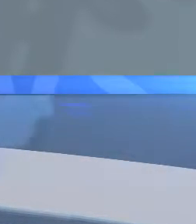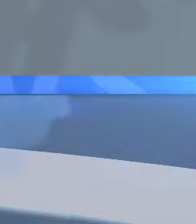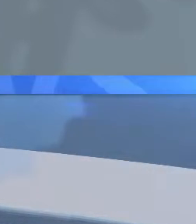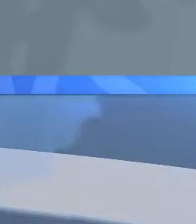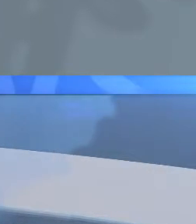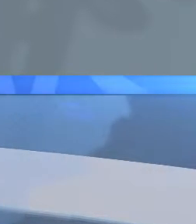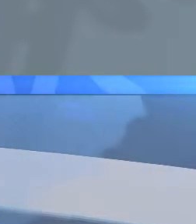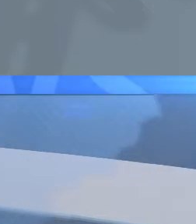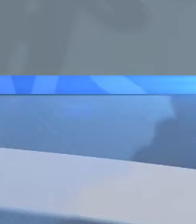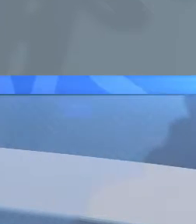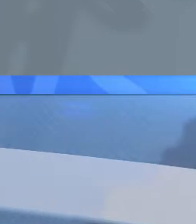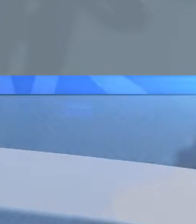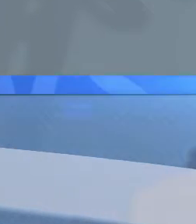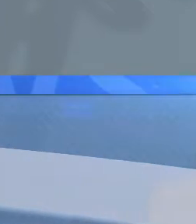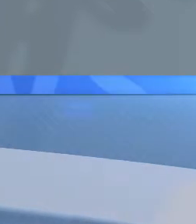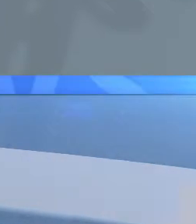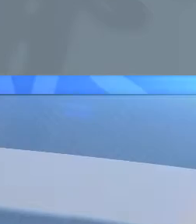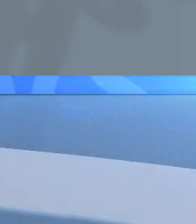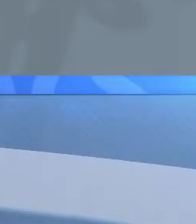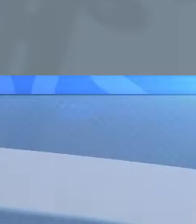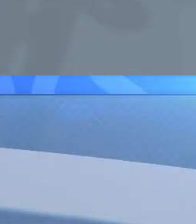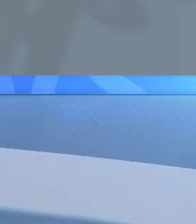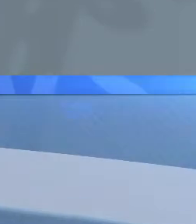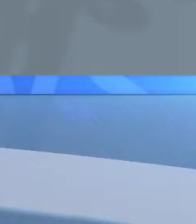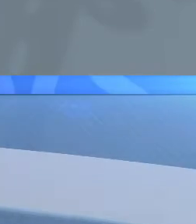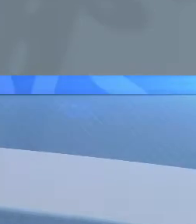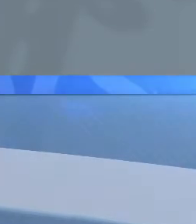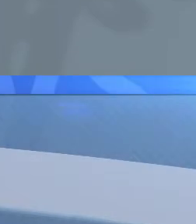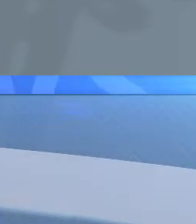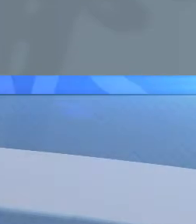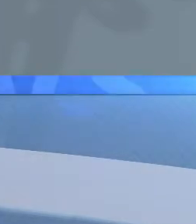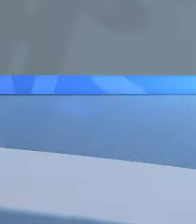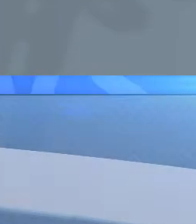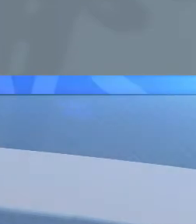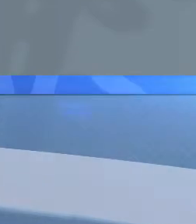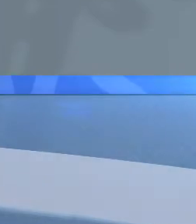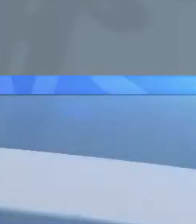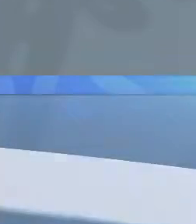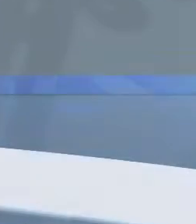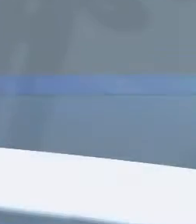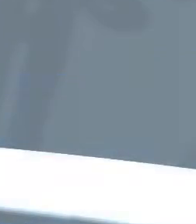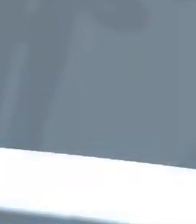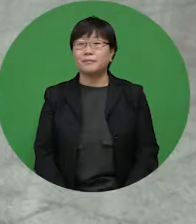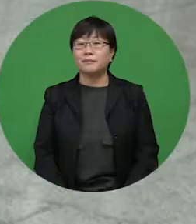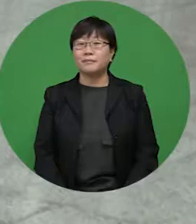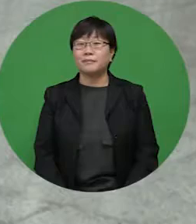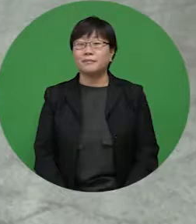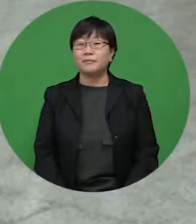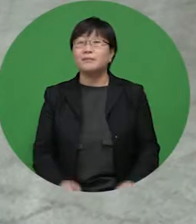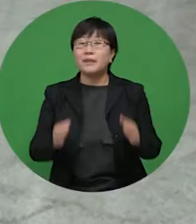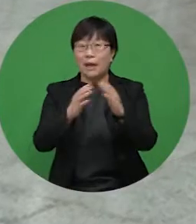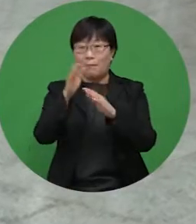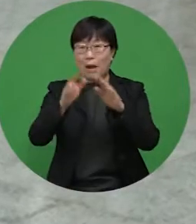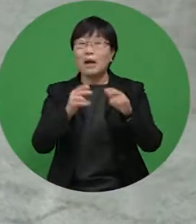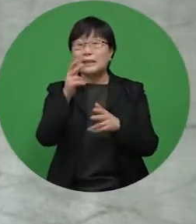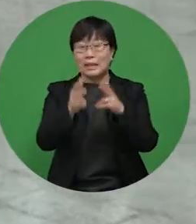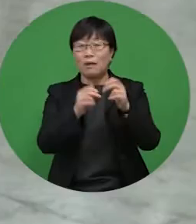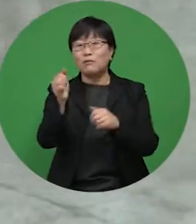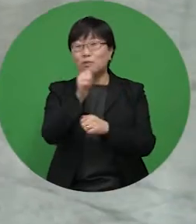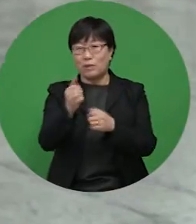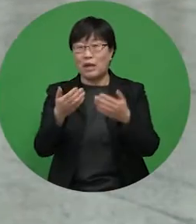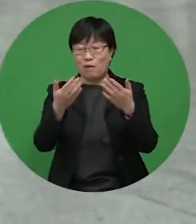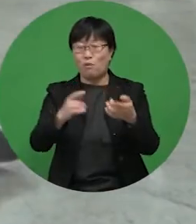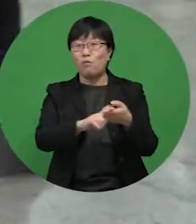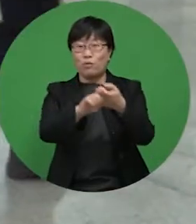소개하는 구로 마을 박람회가 열렸다고 합니다. 그 현장 지금 만나보겠습니다. 마을 사업을